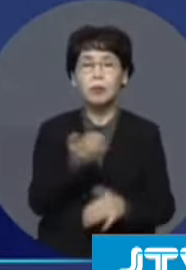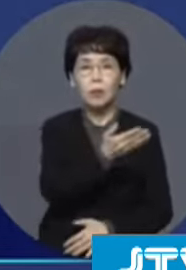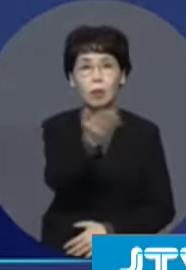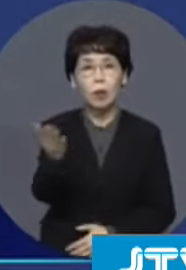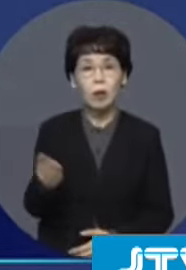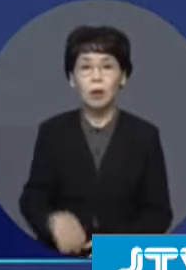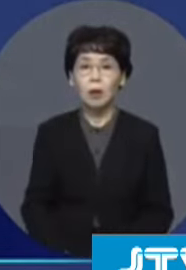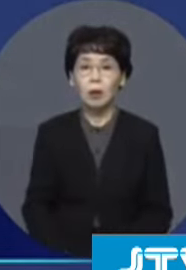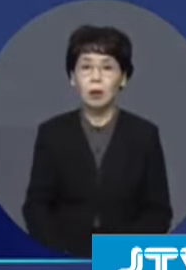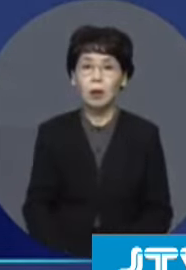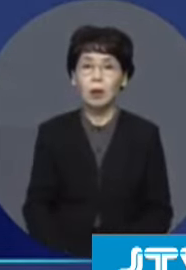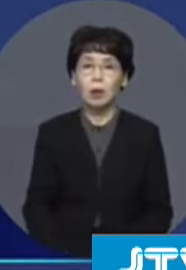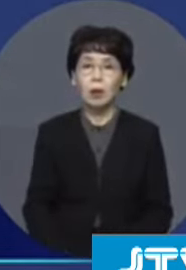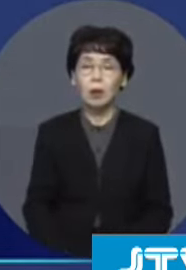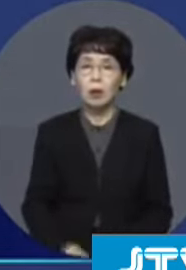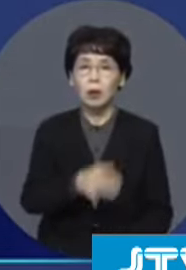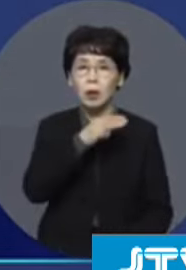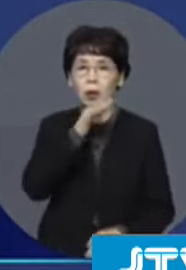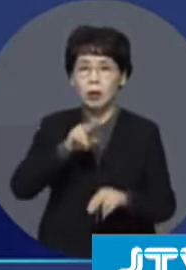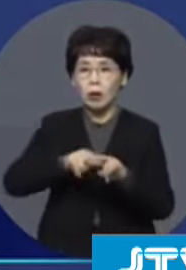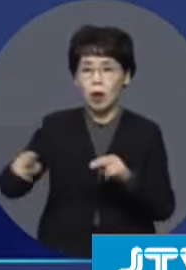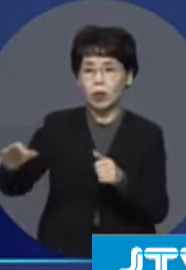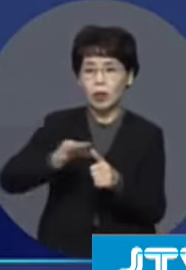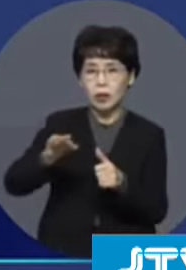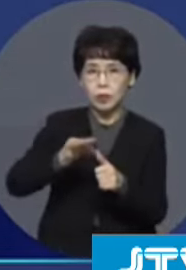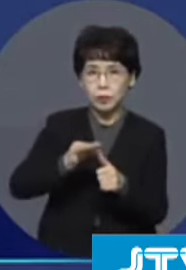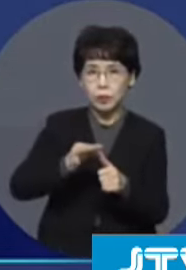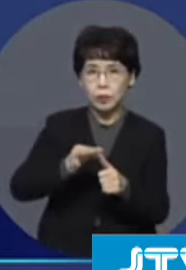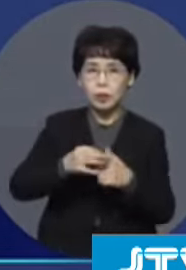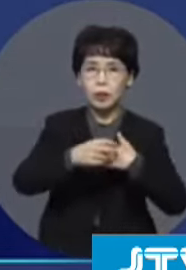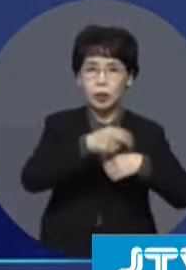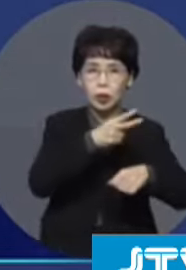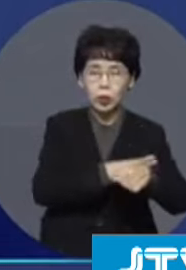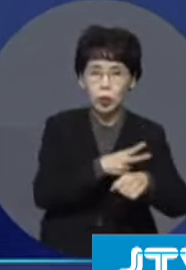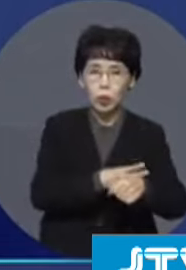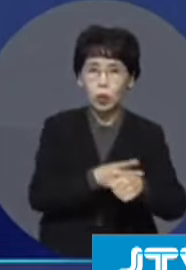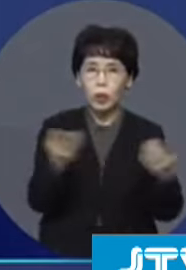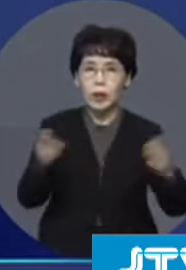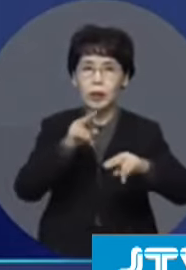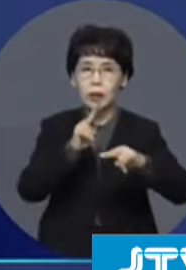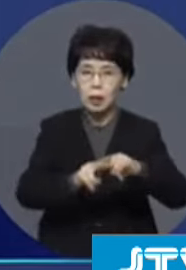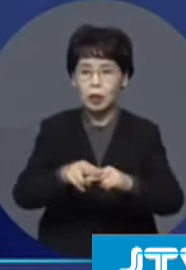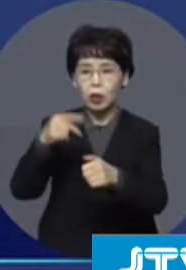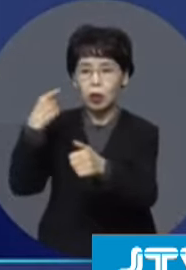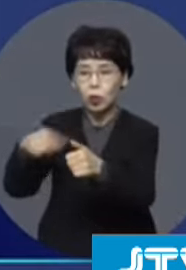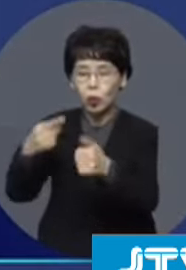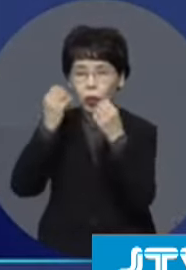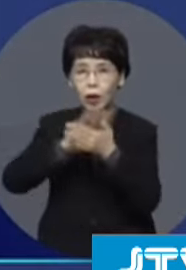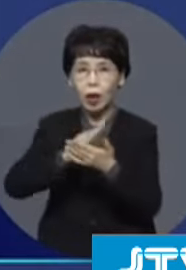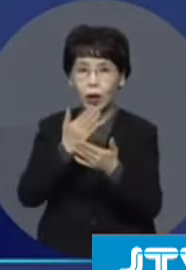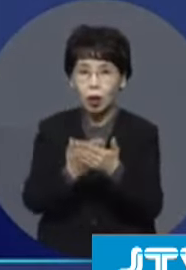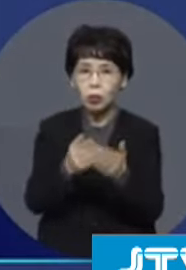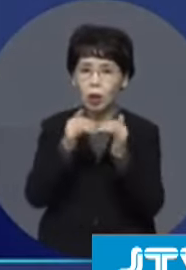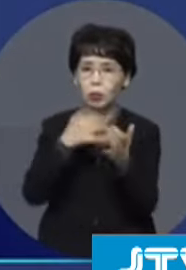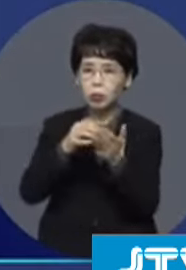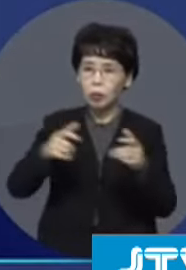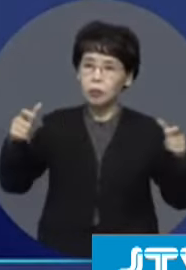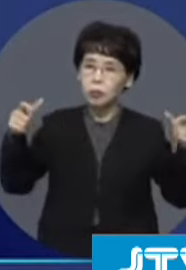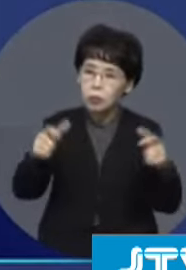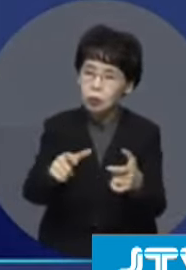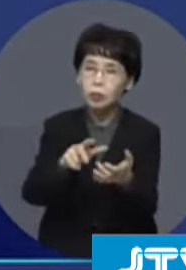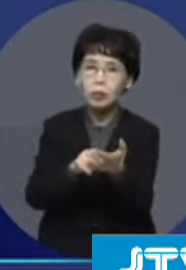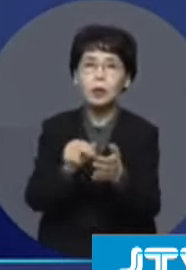여러분, 연금, 의료, 노동, 교육개혁과 인구 위기를 극복하는